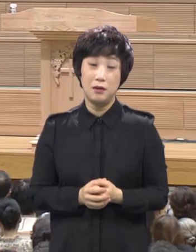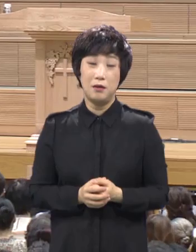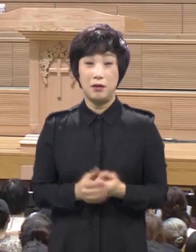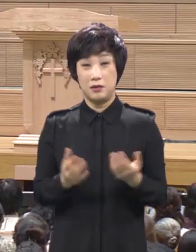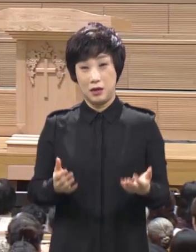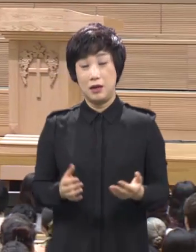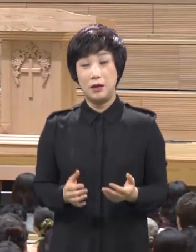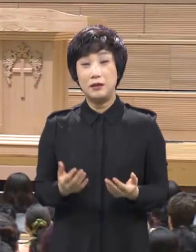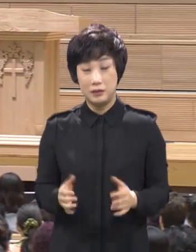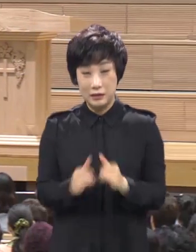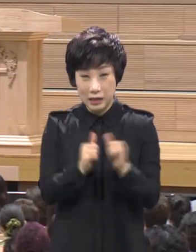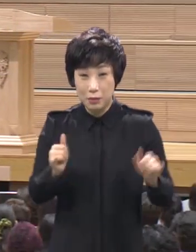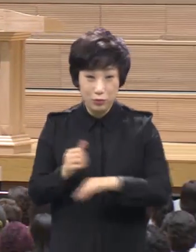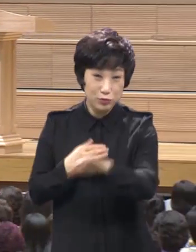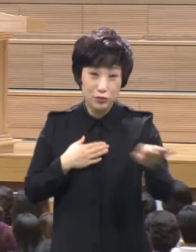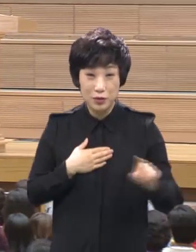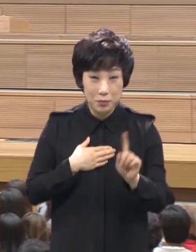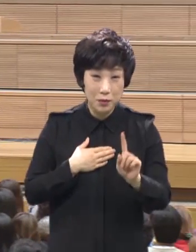그래요. 인생은